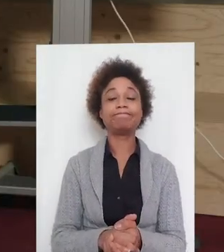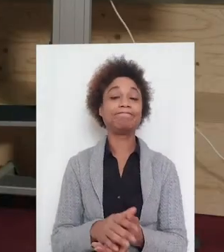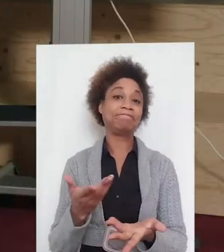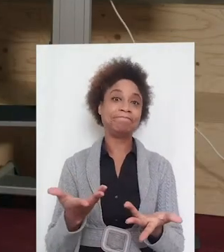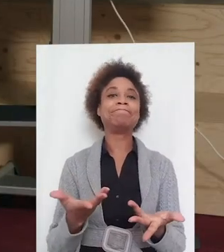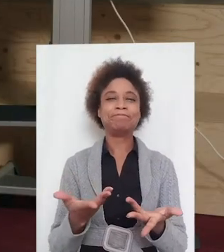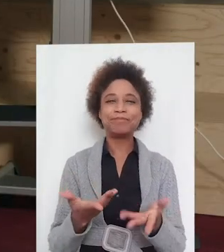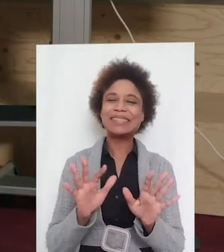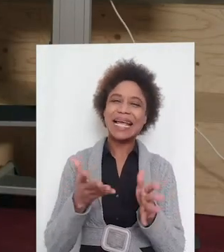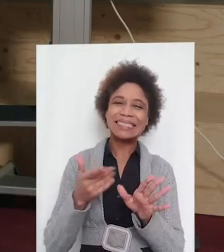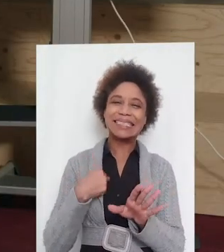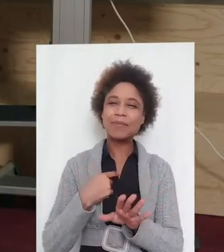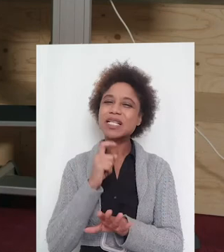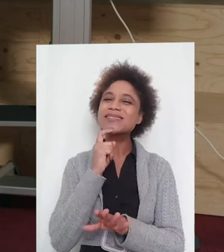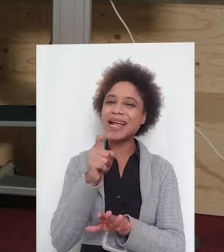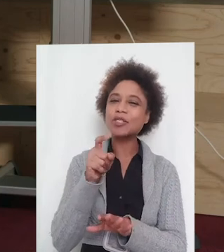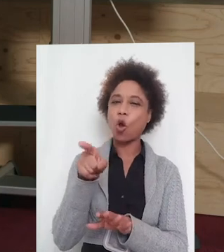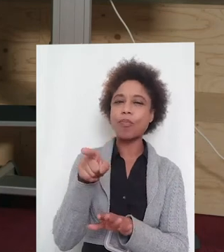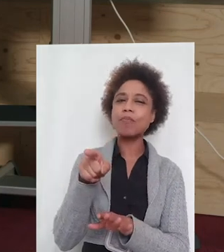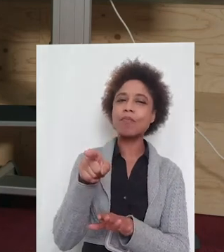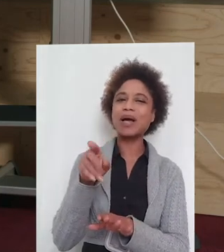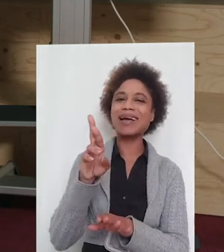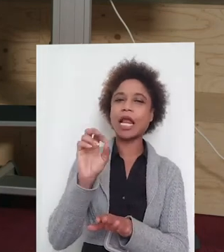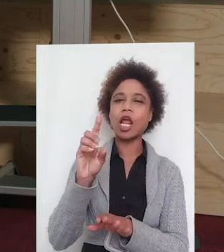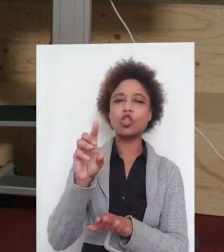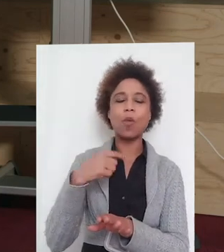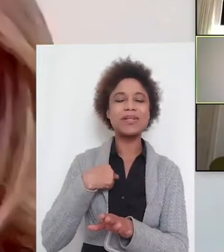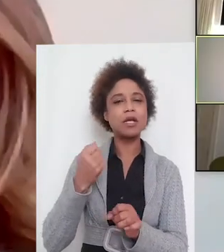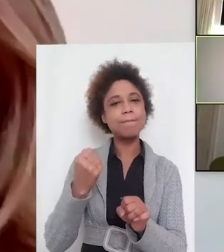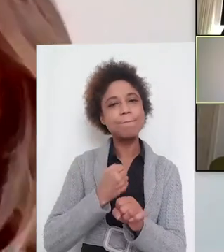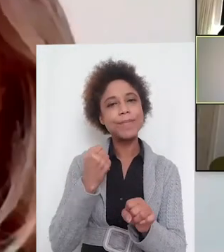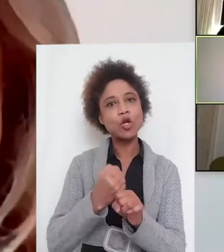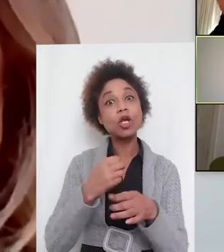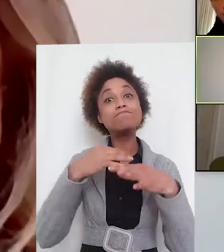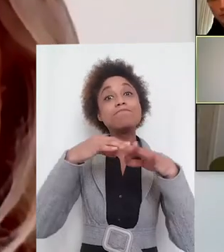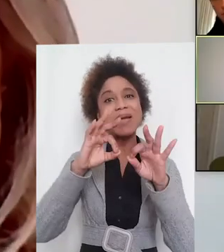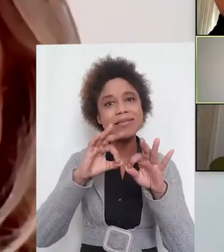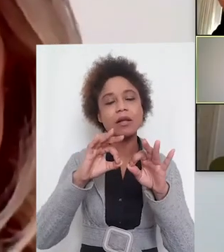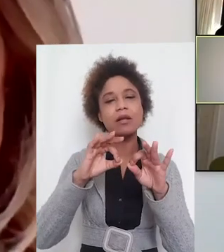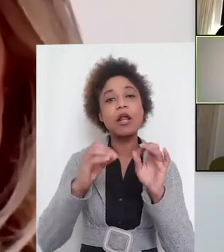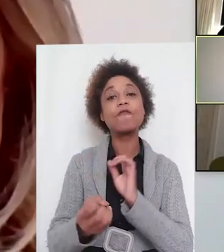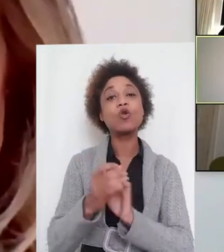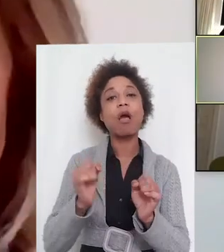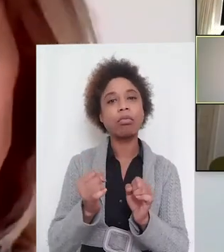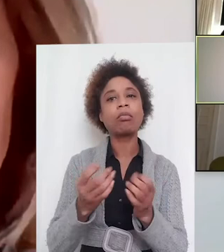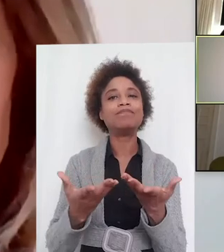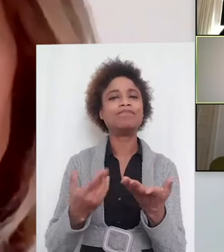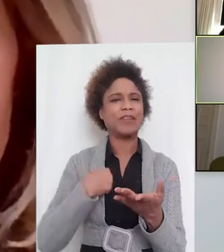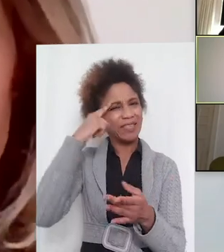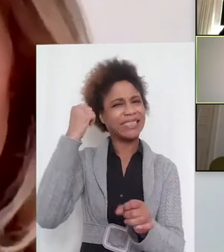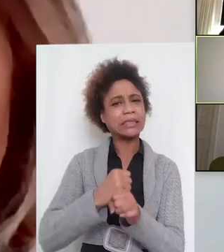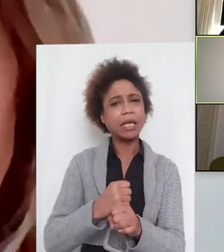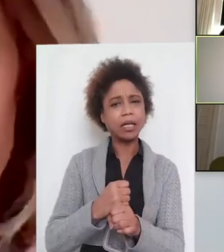Nou, ik wou eigenlijk nog reageren op Redo, want ik denk dat een product er zelfs nog beter van kan worden. Of dat weet ik